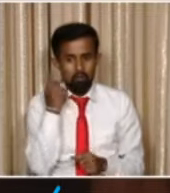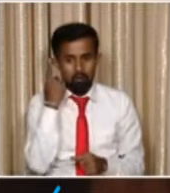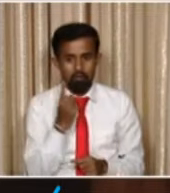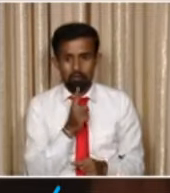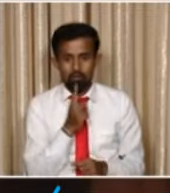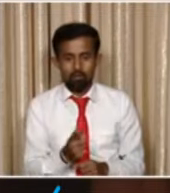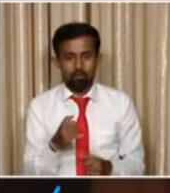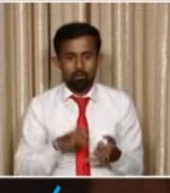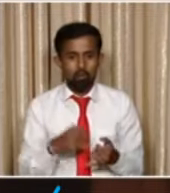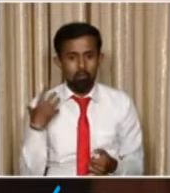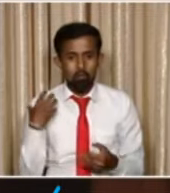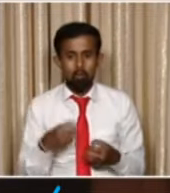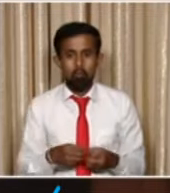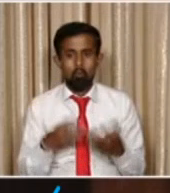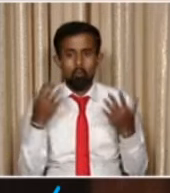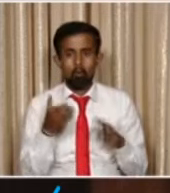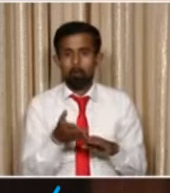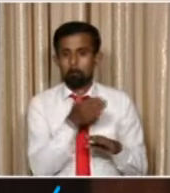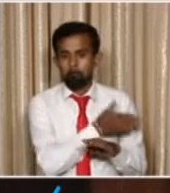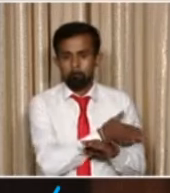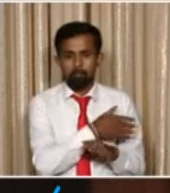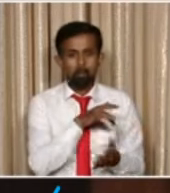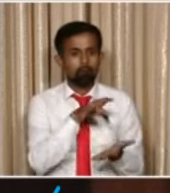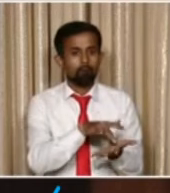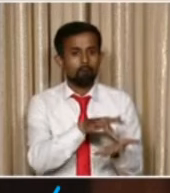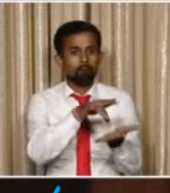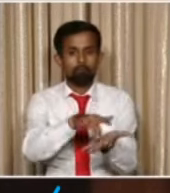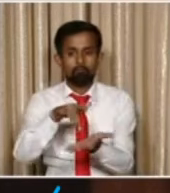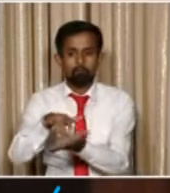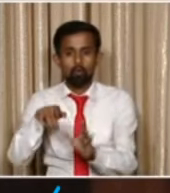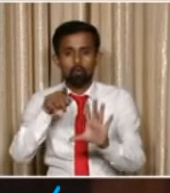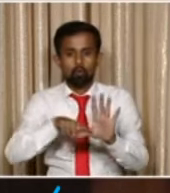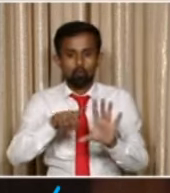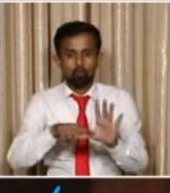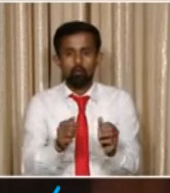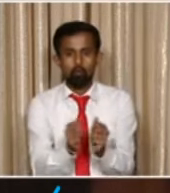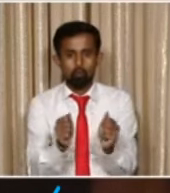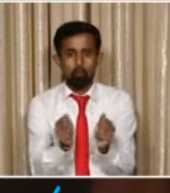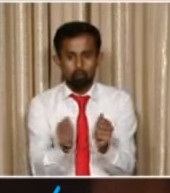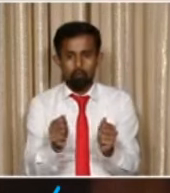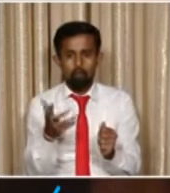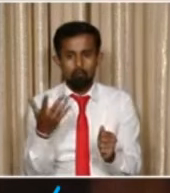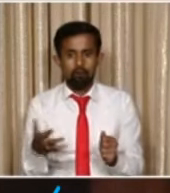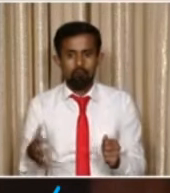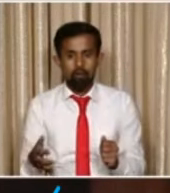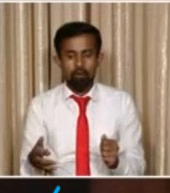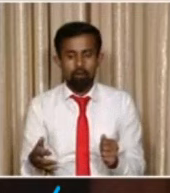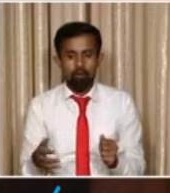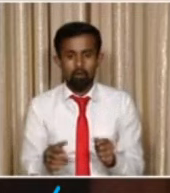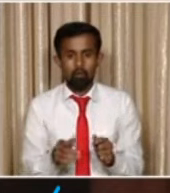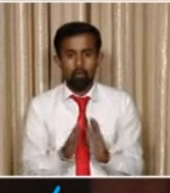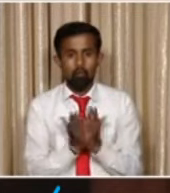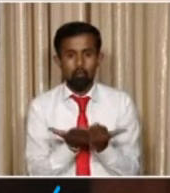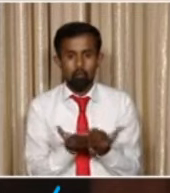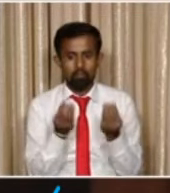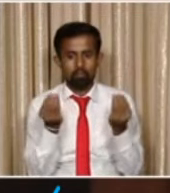முன்னர் பல இடங்களிலே பயிற்சி முகாங்கள் நடத்தியிருக்கிறார். அந்த முடிவிலே புத்தகங்களை வழங்கியிருக்கிறார்.